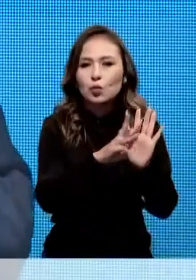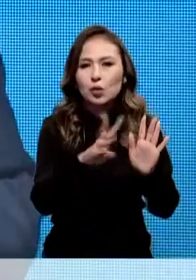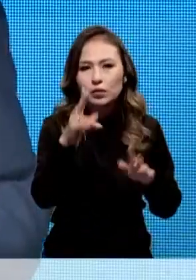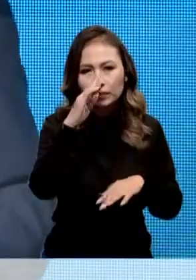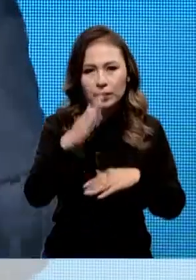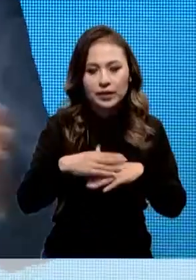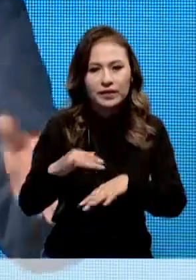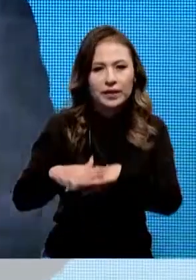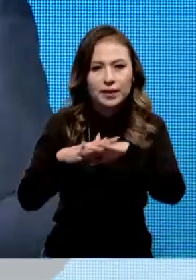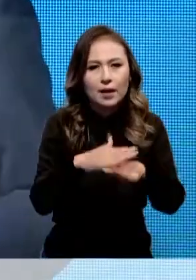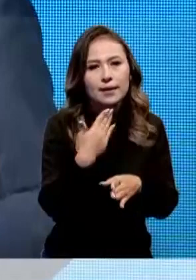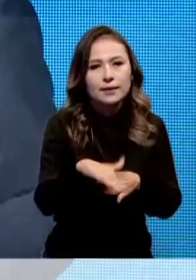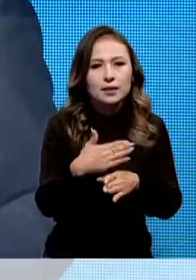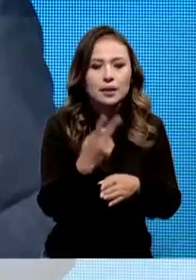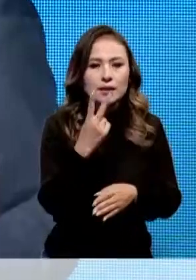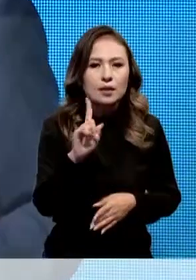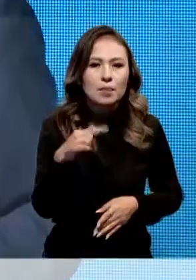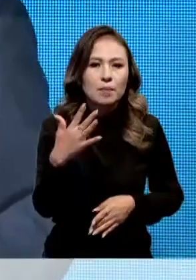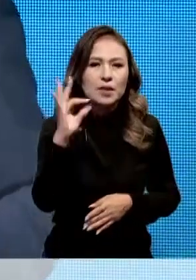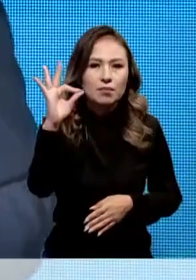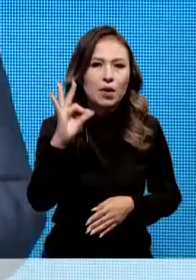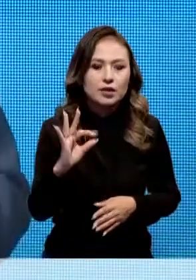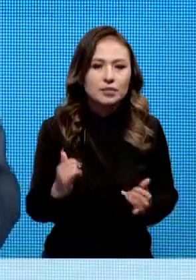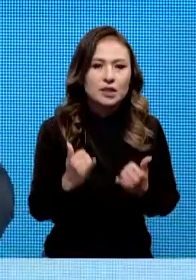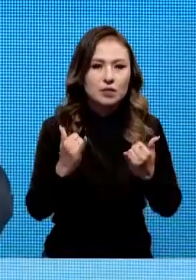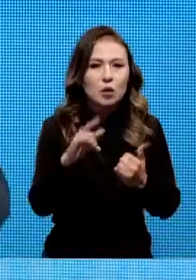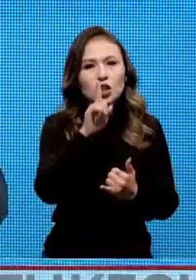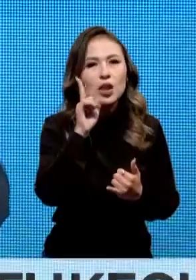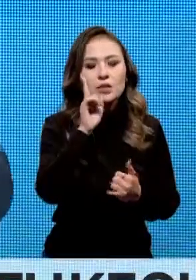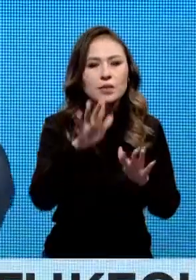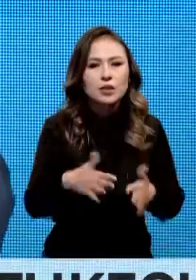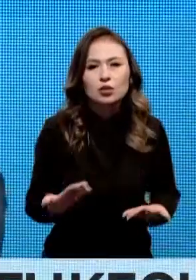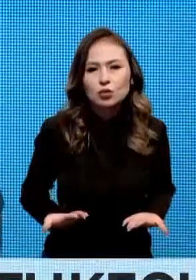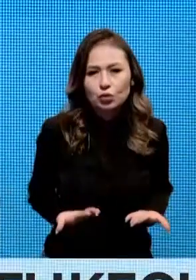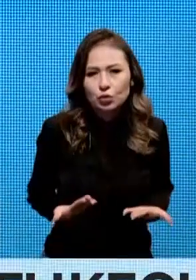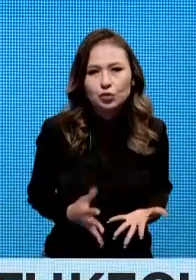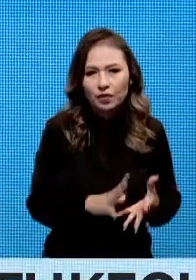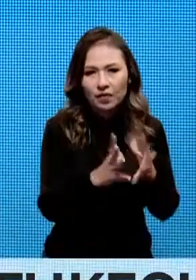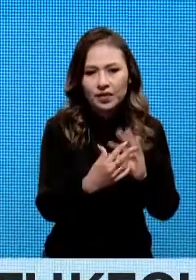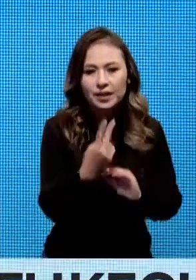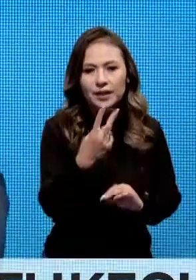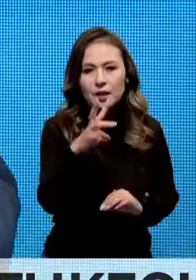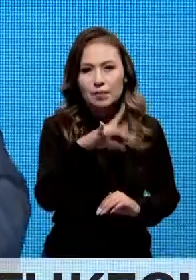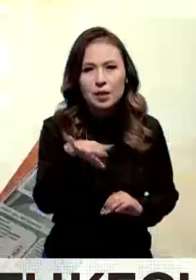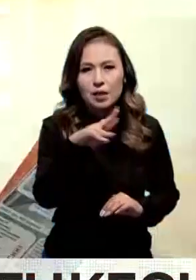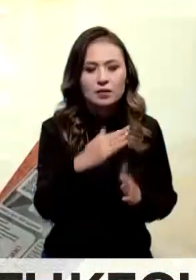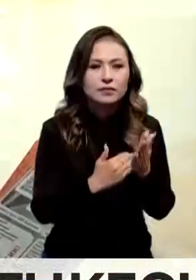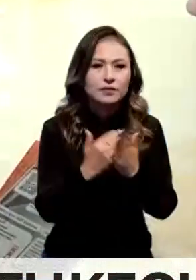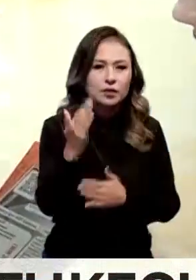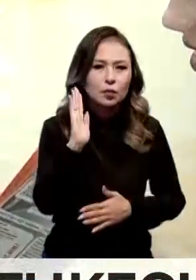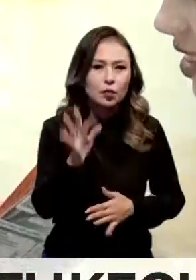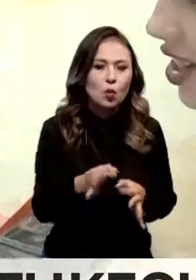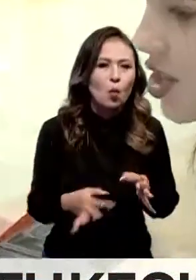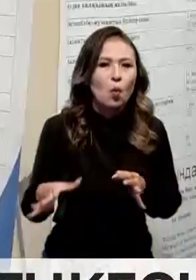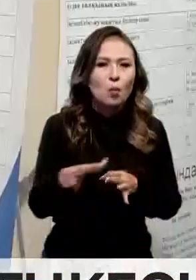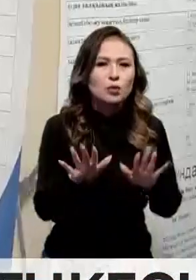қарастырылады. Несие 2.5% мөлшерлемемен беріледі. Одан қалды жастардың тұрғын үй мәселесін шешуге 2 миллиардтан астам теңге бөлінеді. Облыс